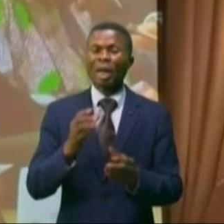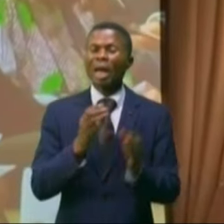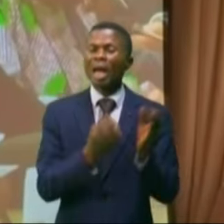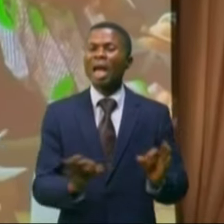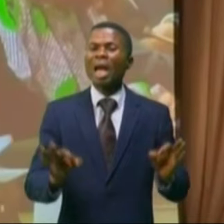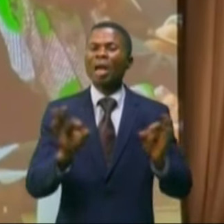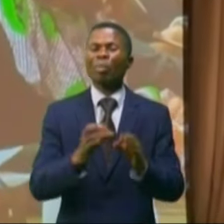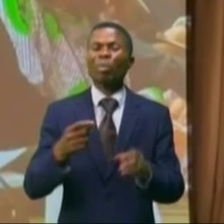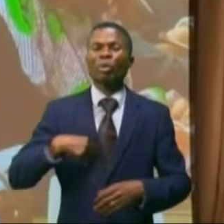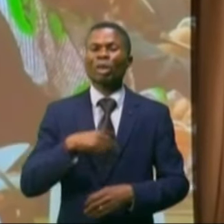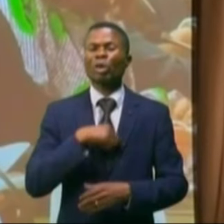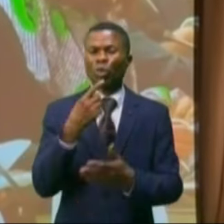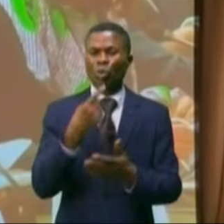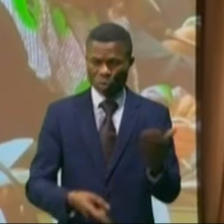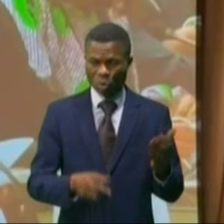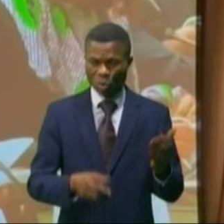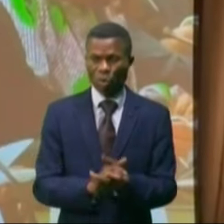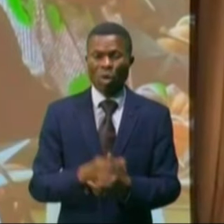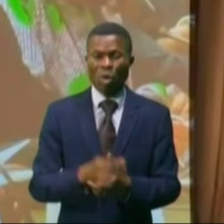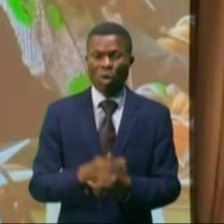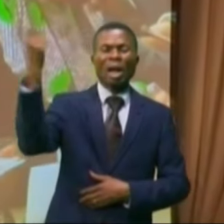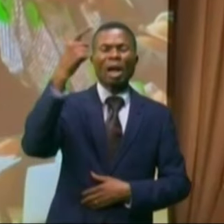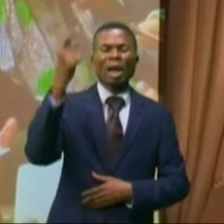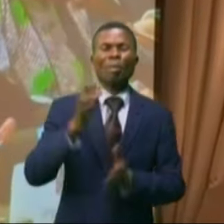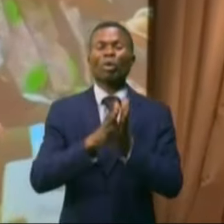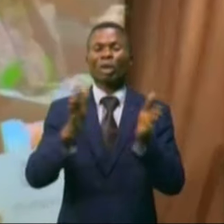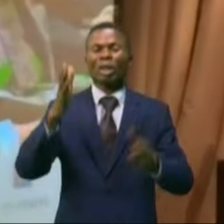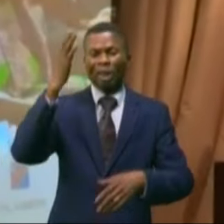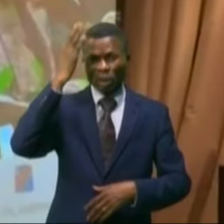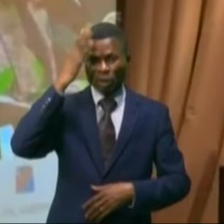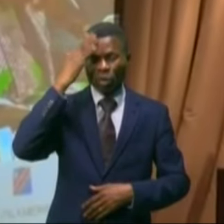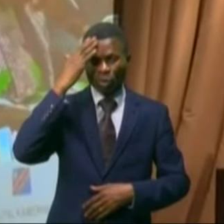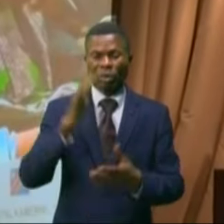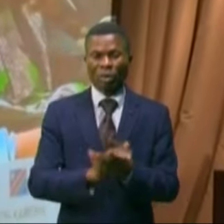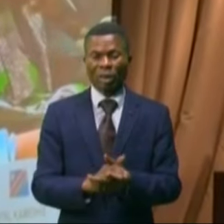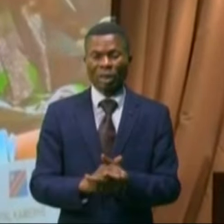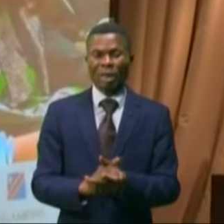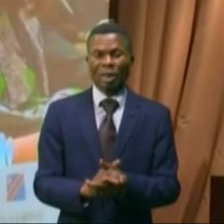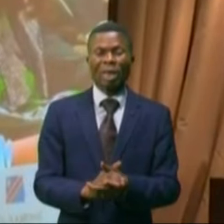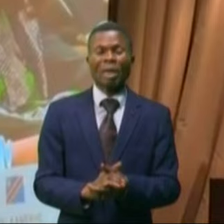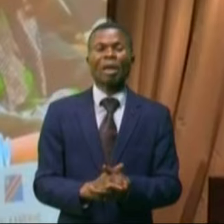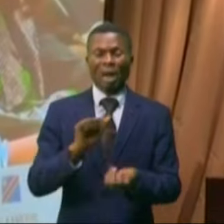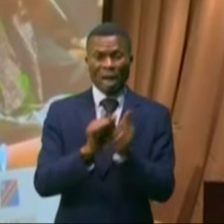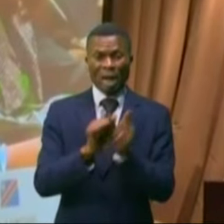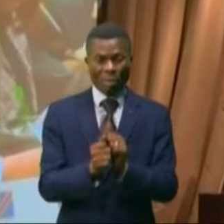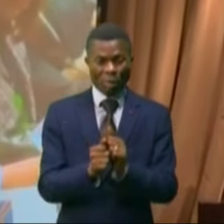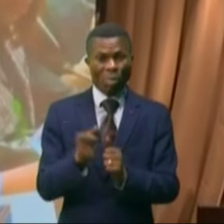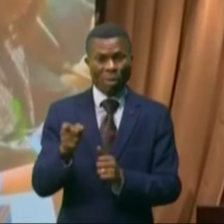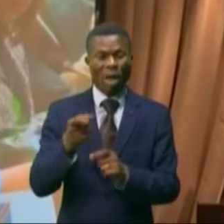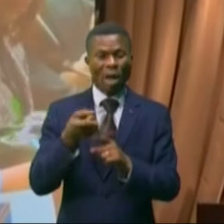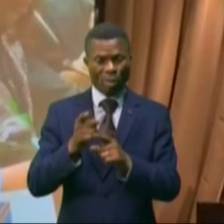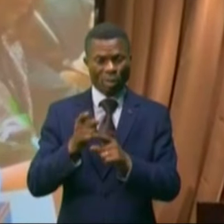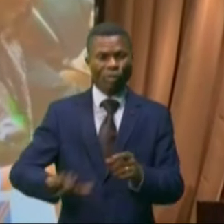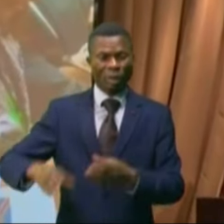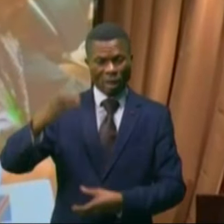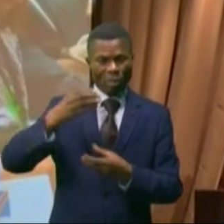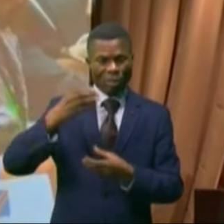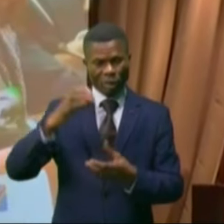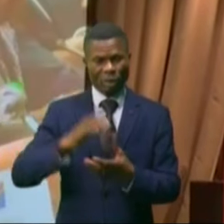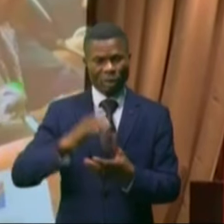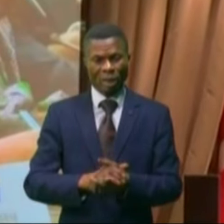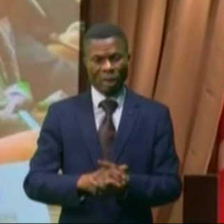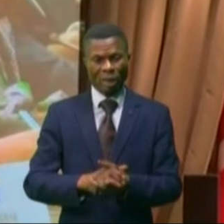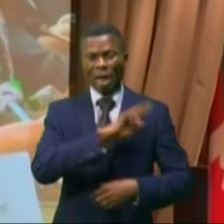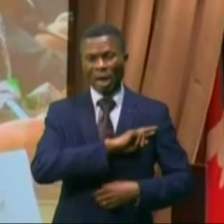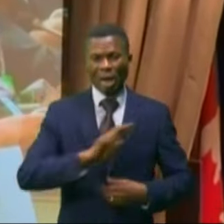que le monde entier sache que la partie est de la République démocratique du Congo est en proie à